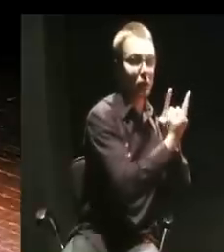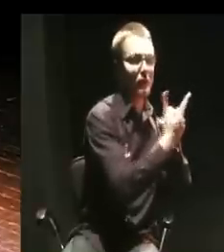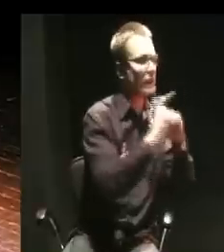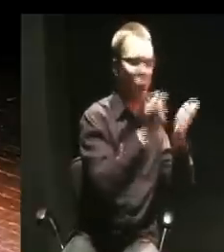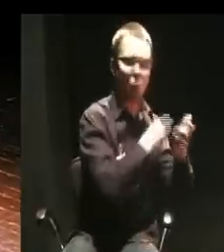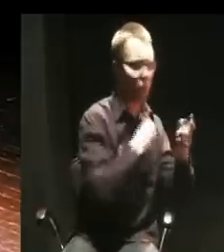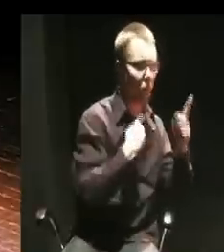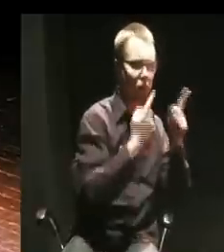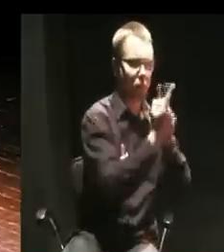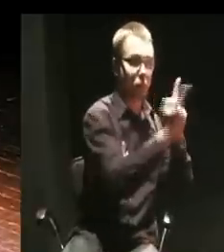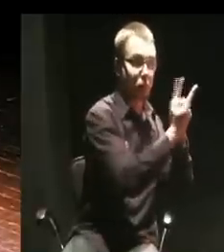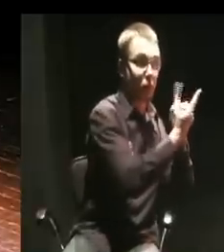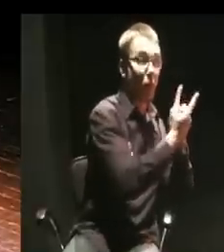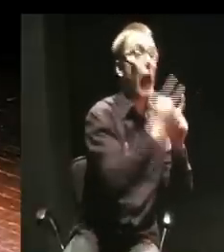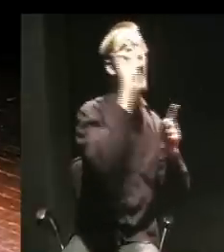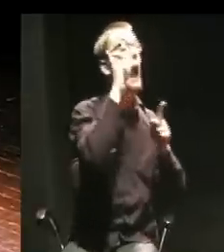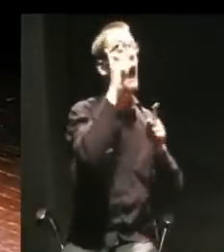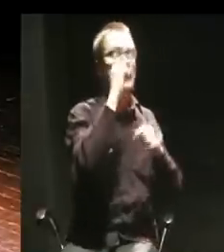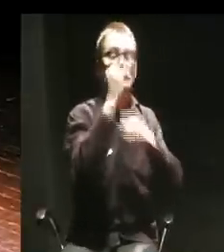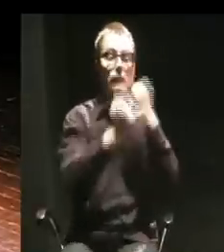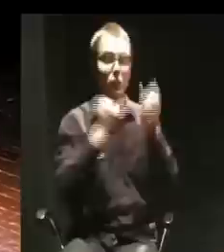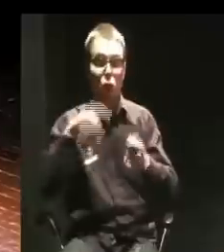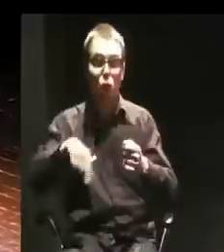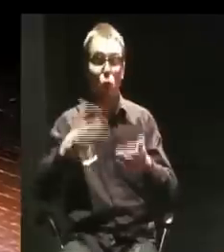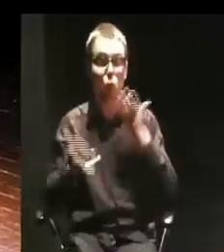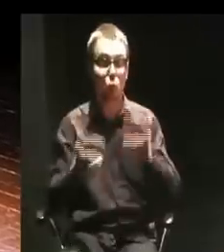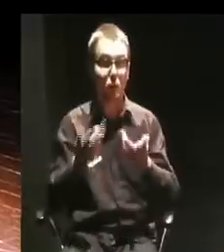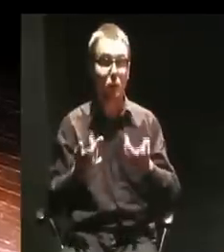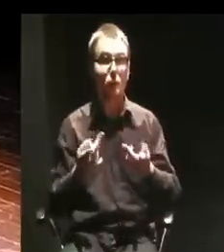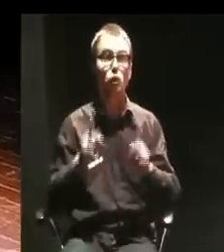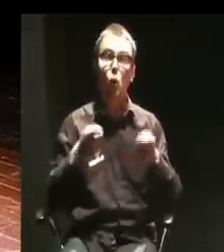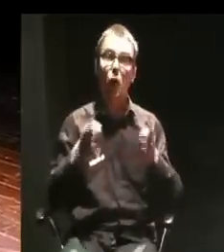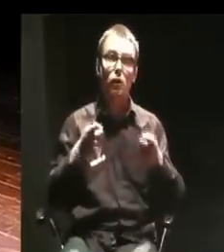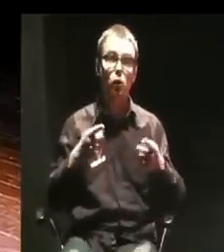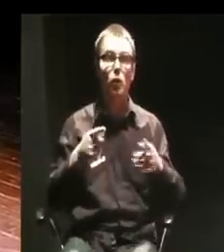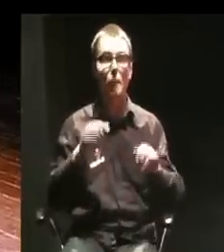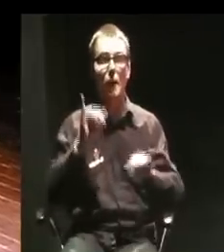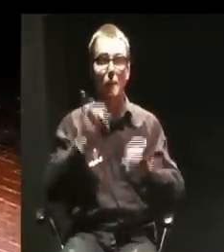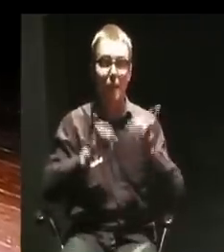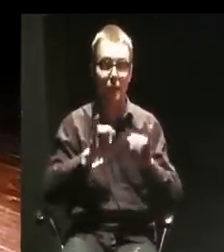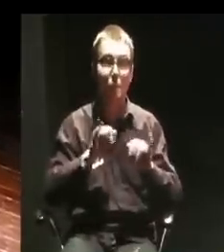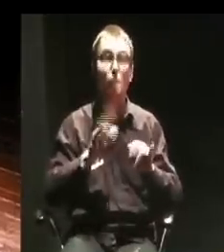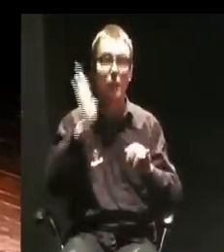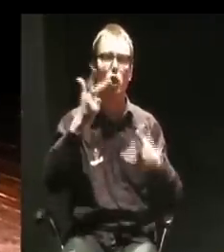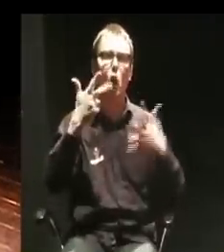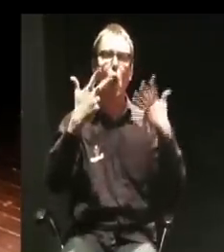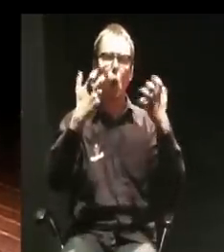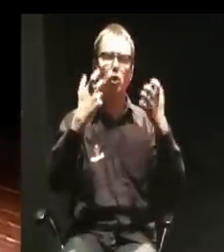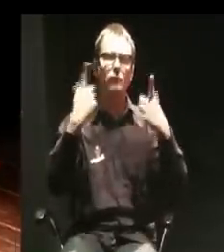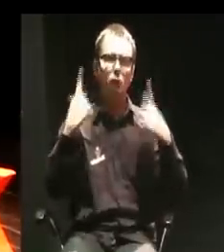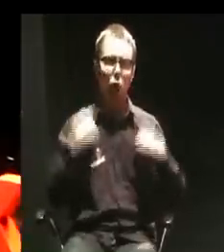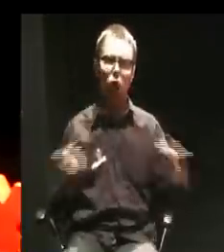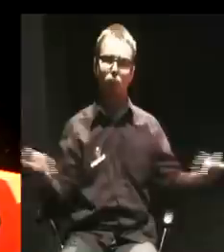to przychodzi 800 osób. Jak zrobimy taką samą imprezę, dajmy na to w Warszawie czy we Wrocławiu, przychodzi góra